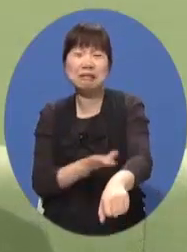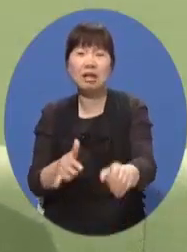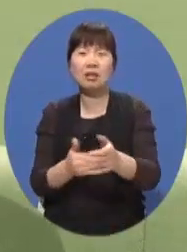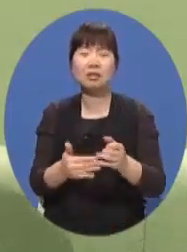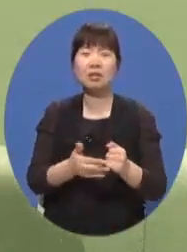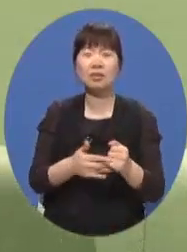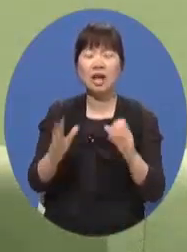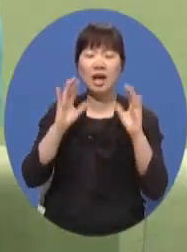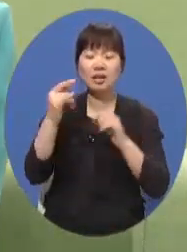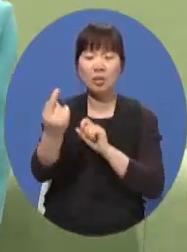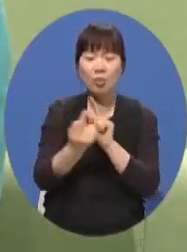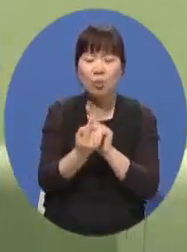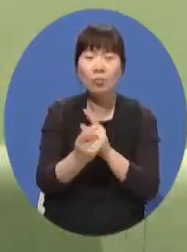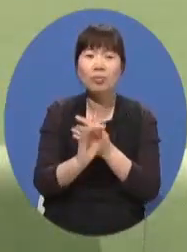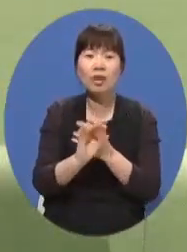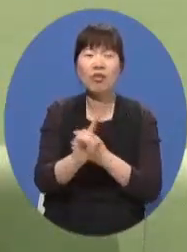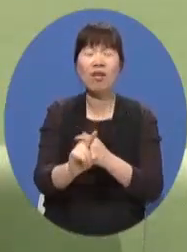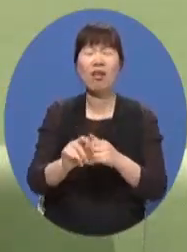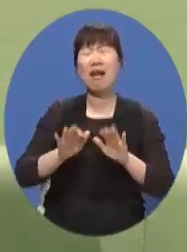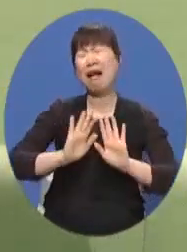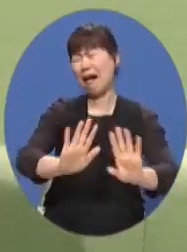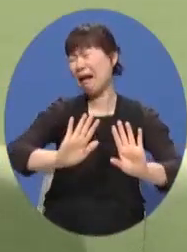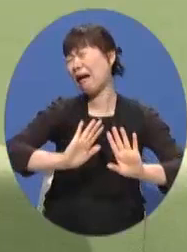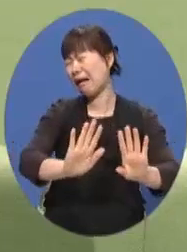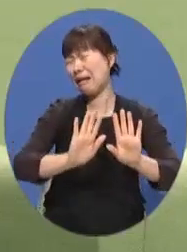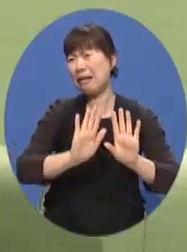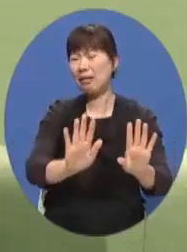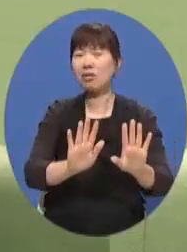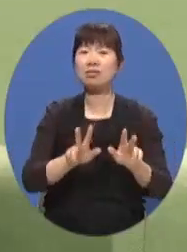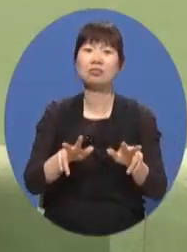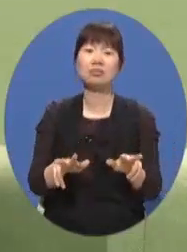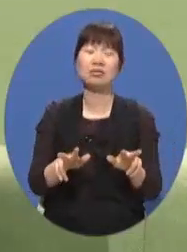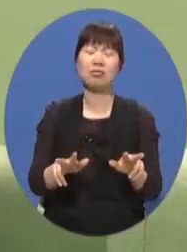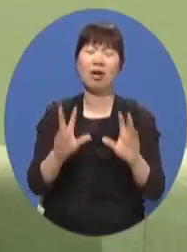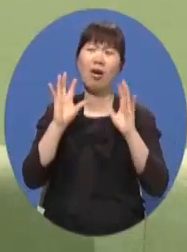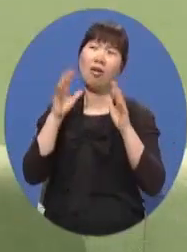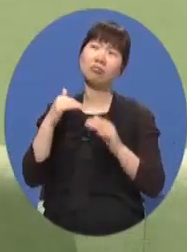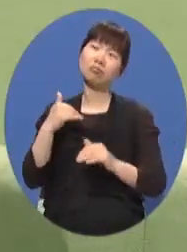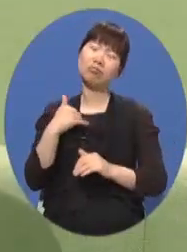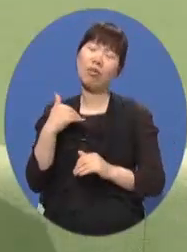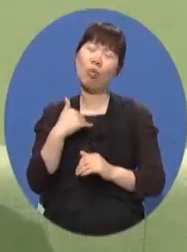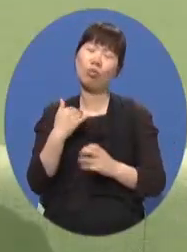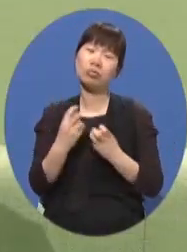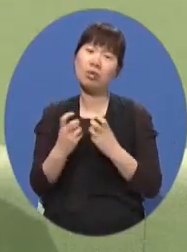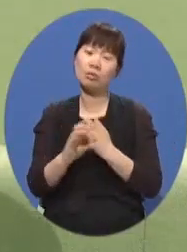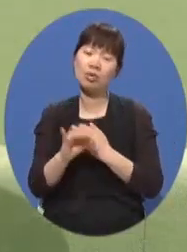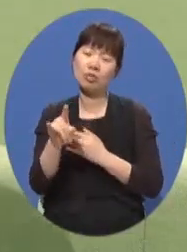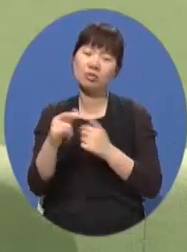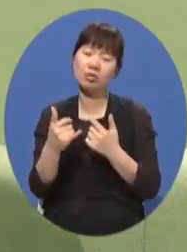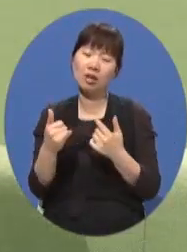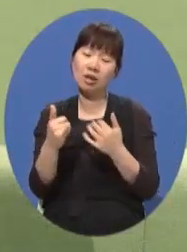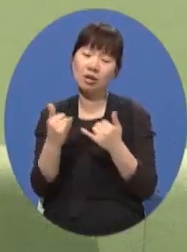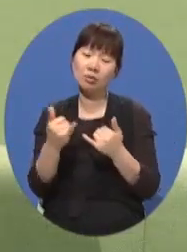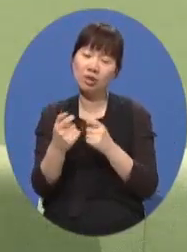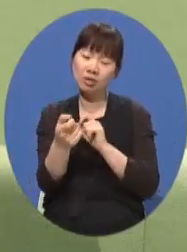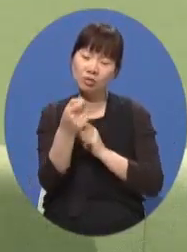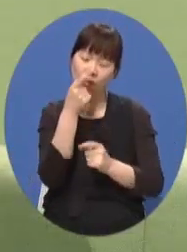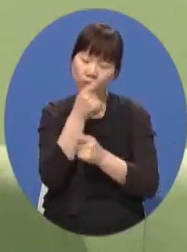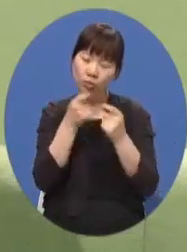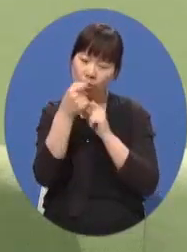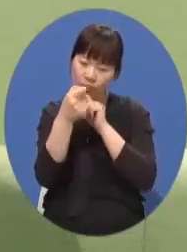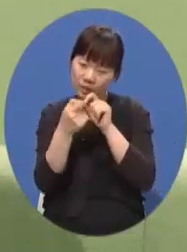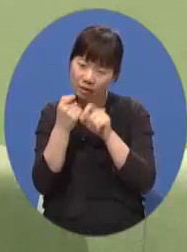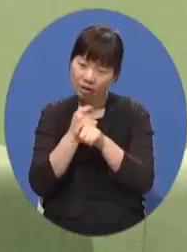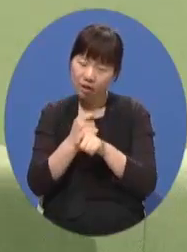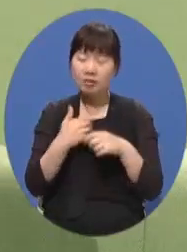애가 다가오면 그러면 아, 그 자꾸 밀어내면 아이는 내가 어떻게 하면 저 사람이랑 붙을 수 있지? 아,